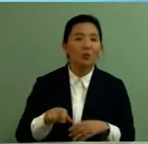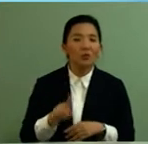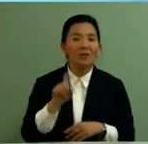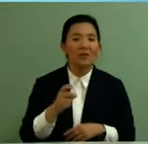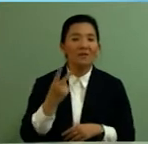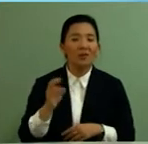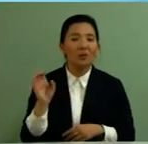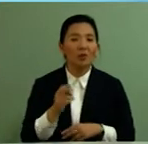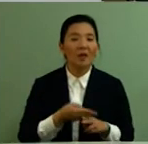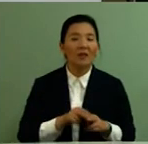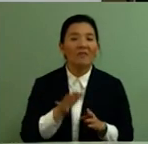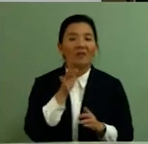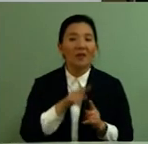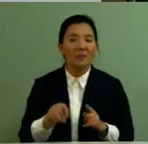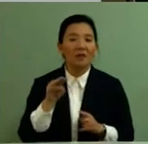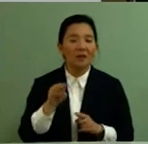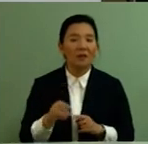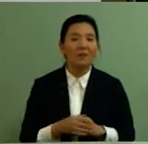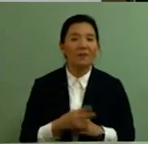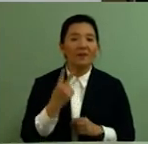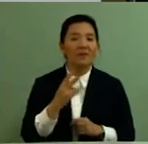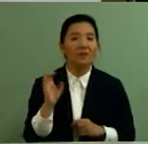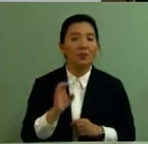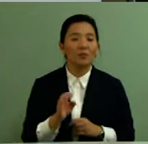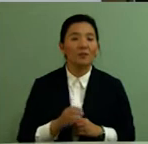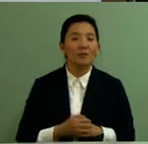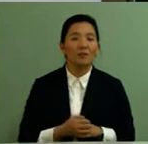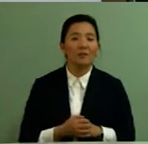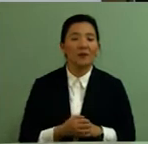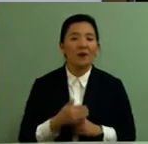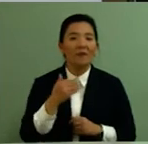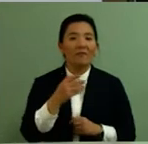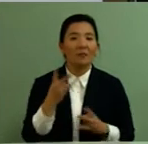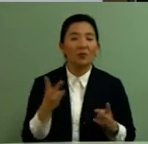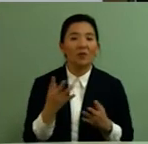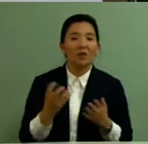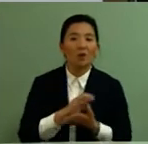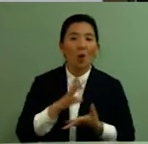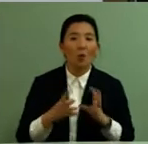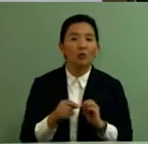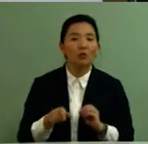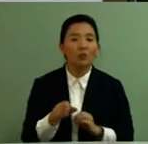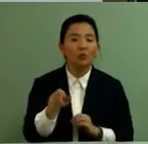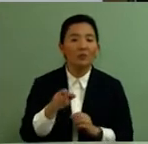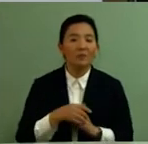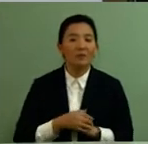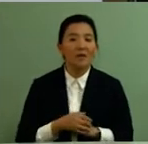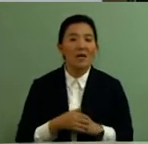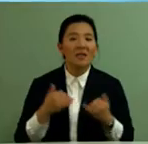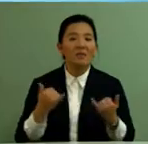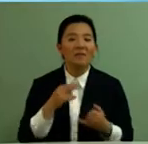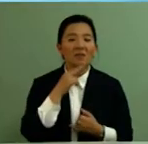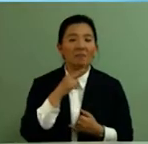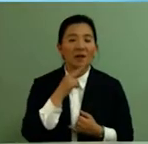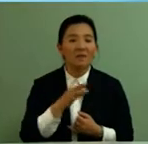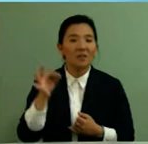2 секунды. Это время t – 2 секунды. Вам надо найти общий путь. Теперь